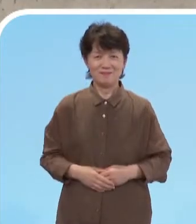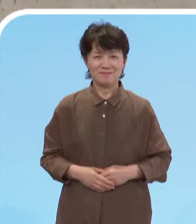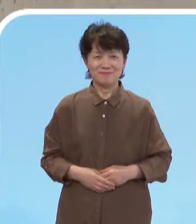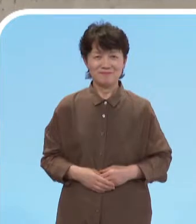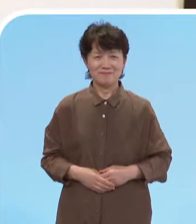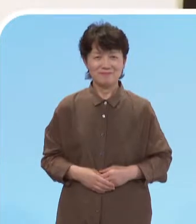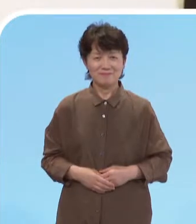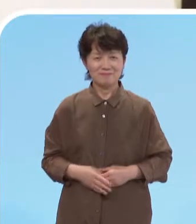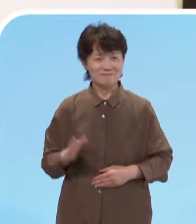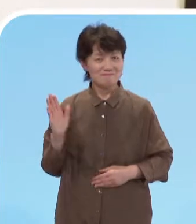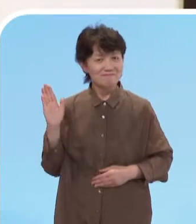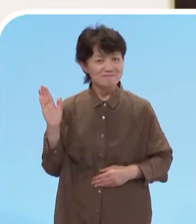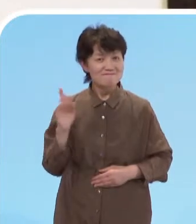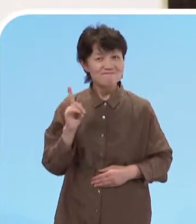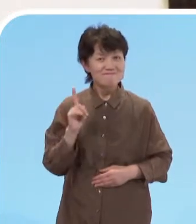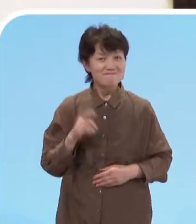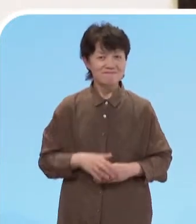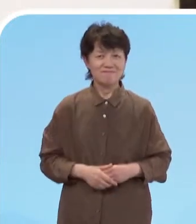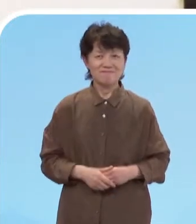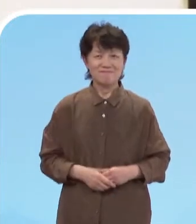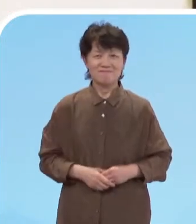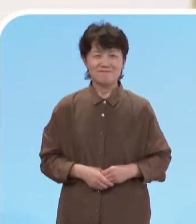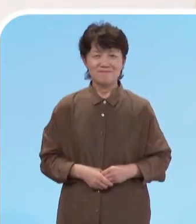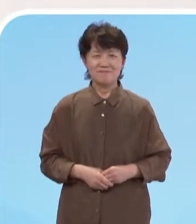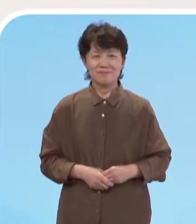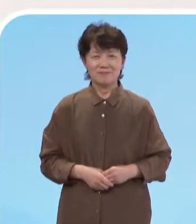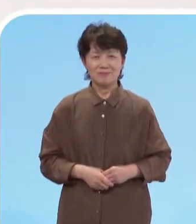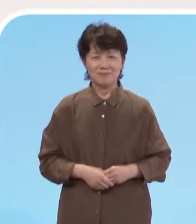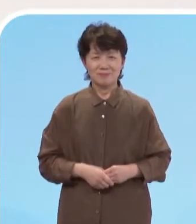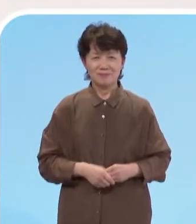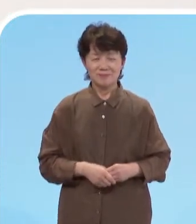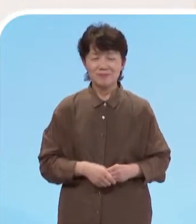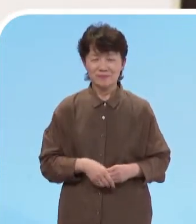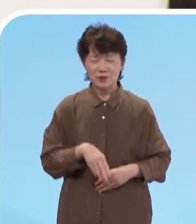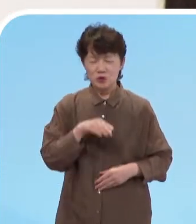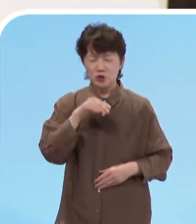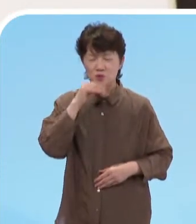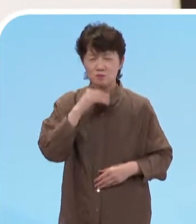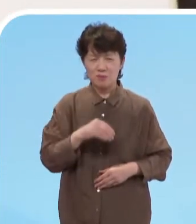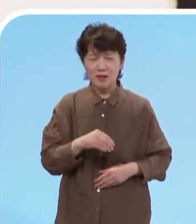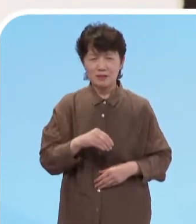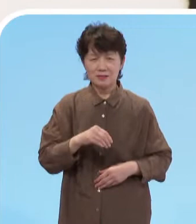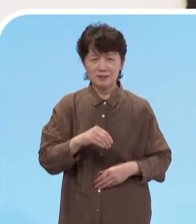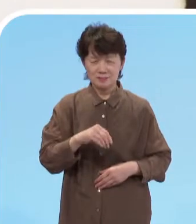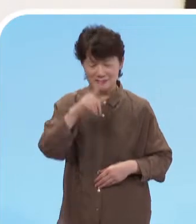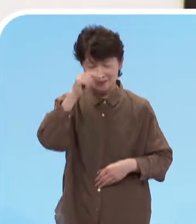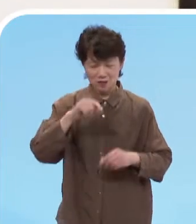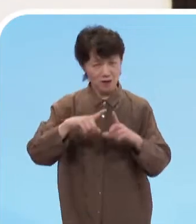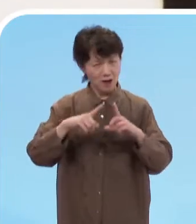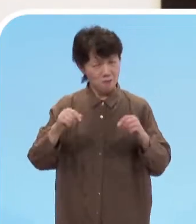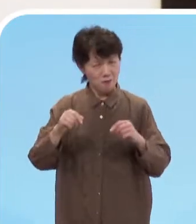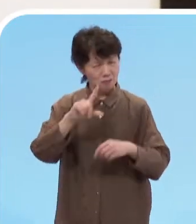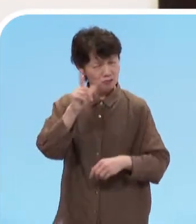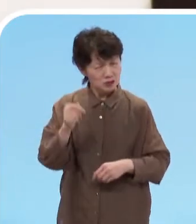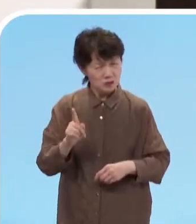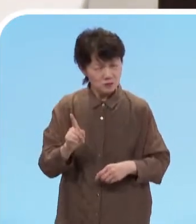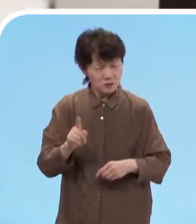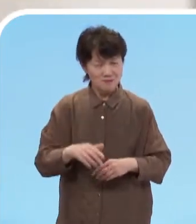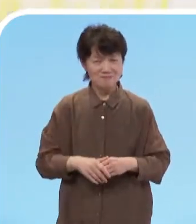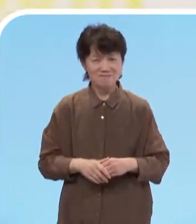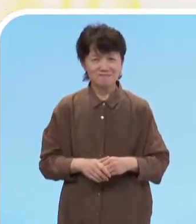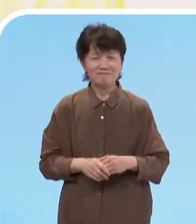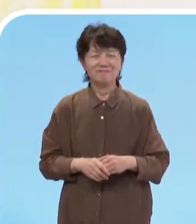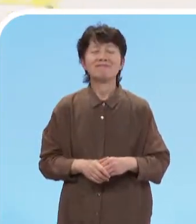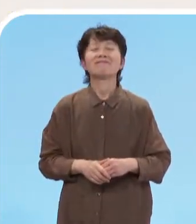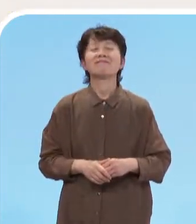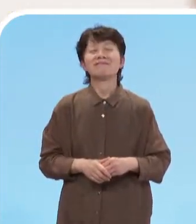。あれ、あれは何だろう。レモンかな、お月さんかな。じ